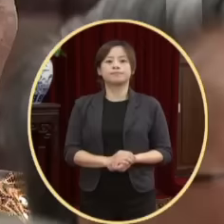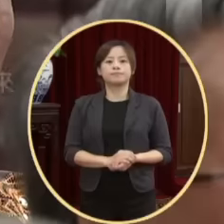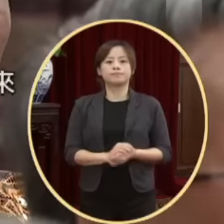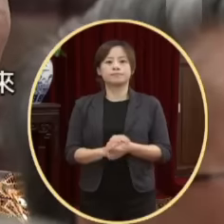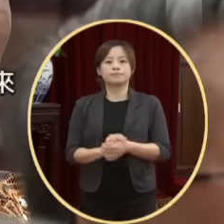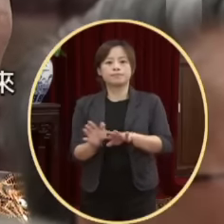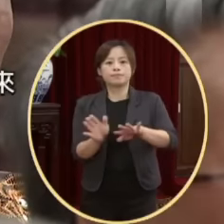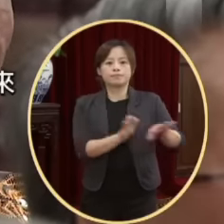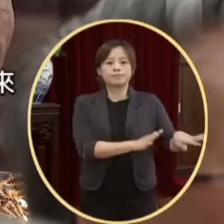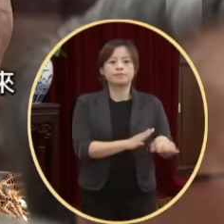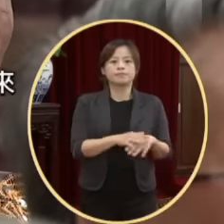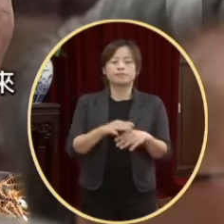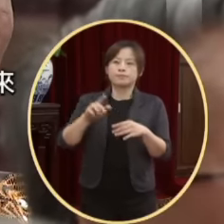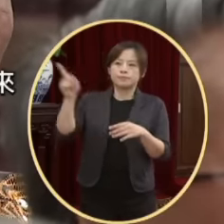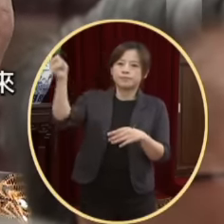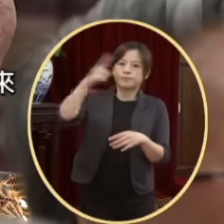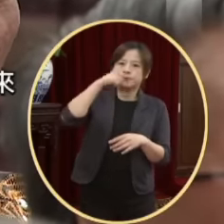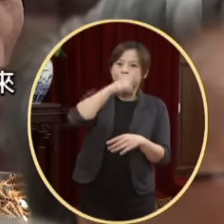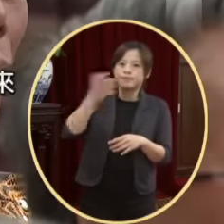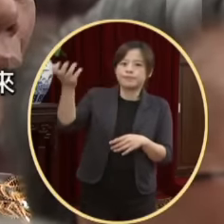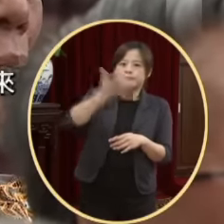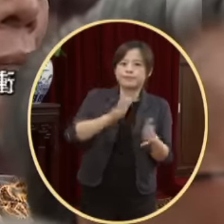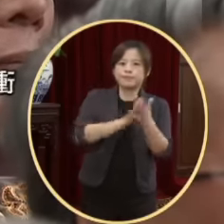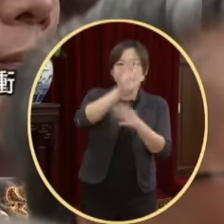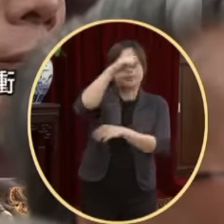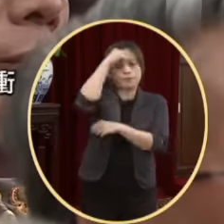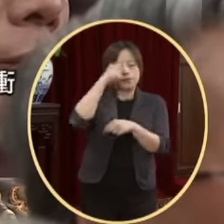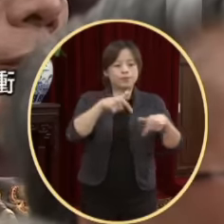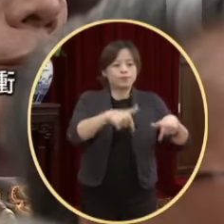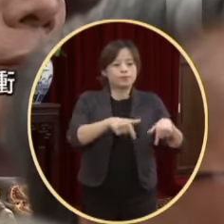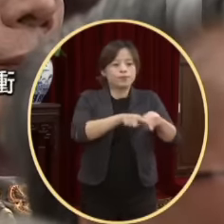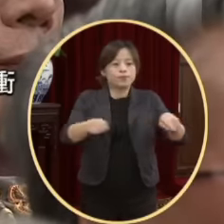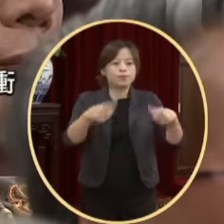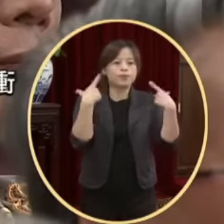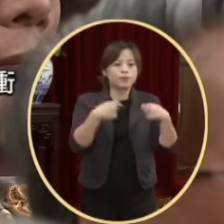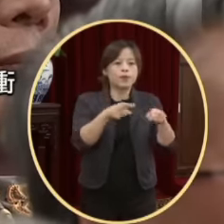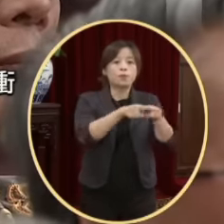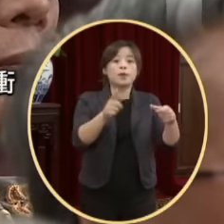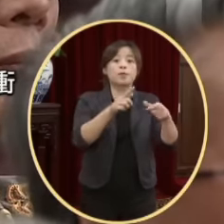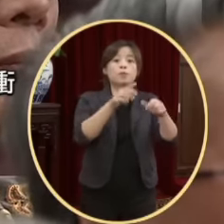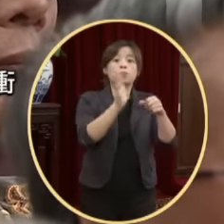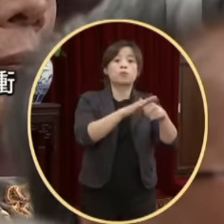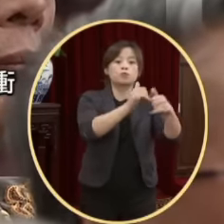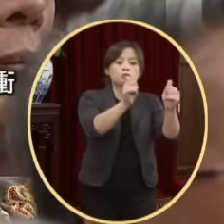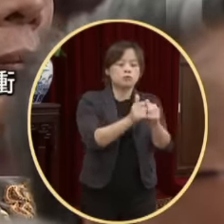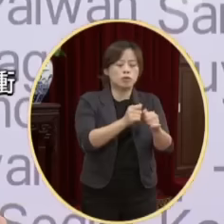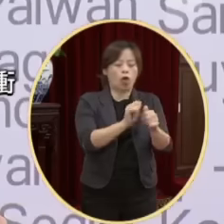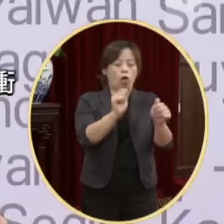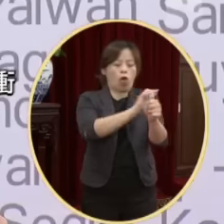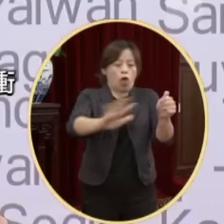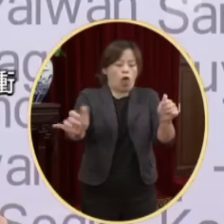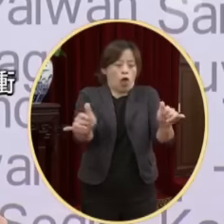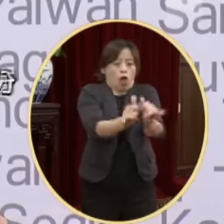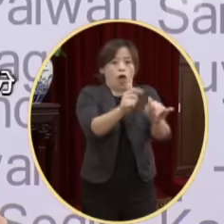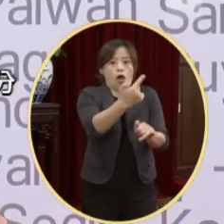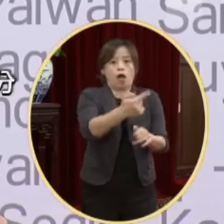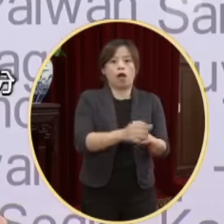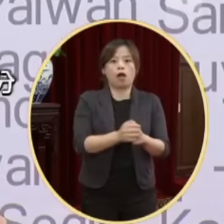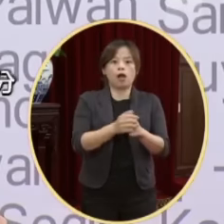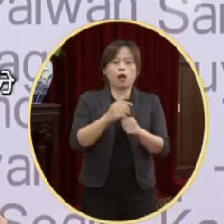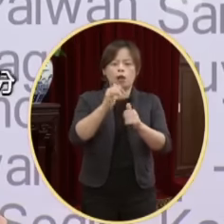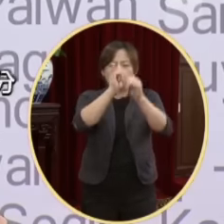自外来者进入台湾以来，居住在西部平原的平埔族群首当其冲，历来的